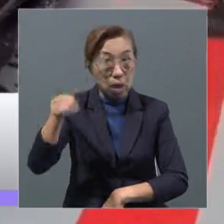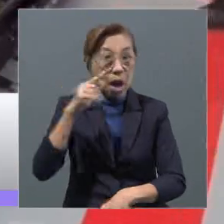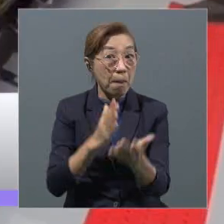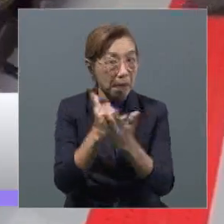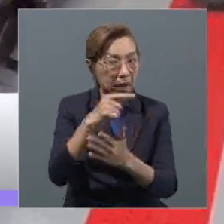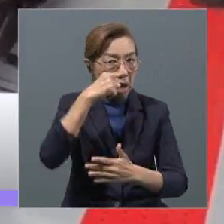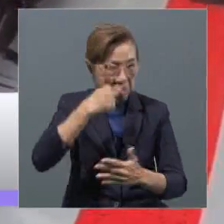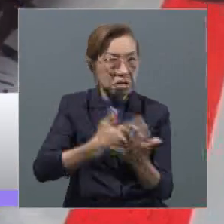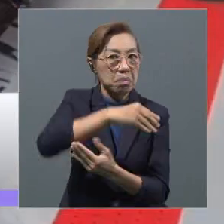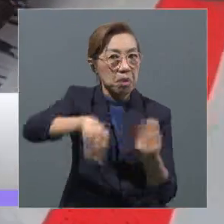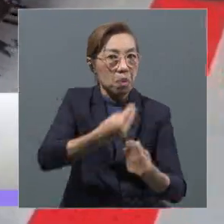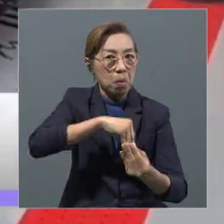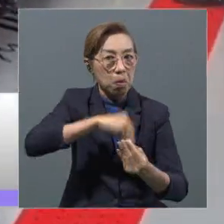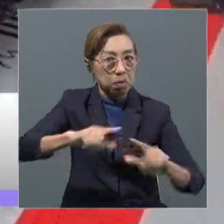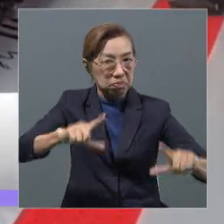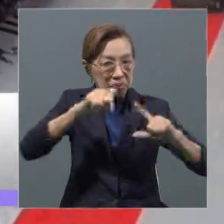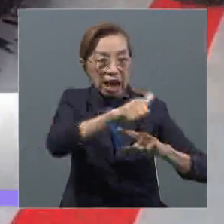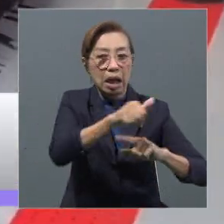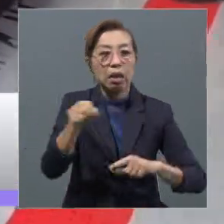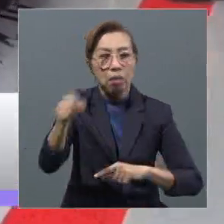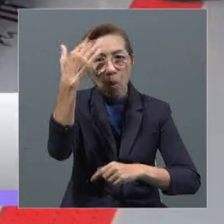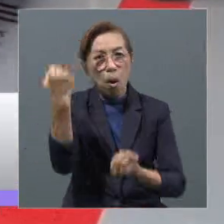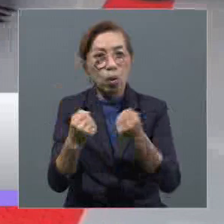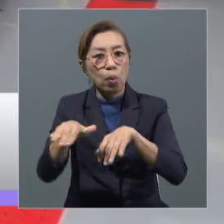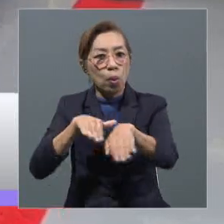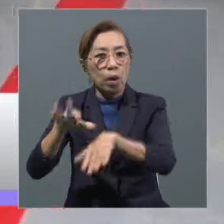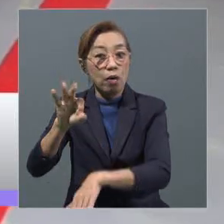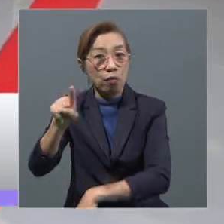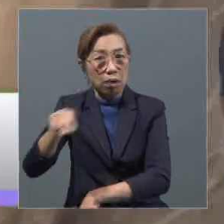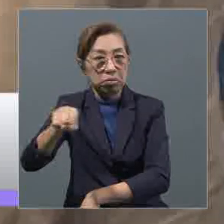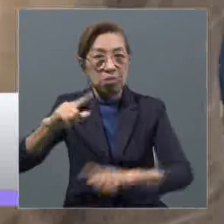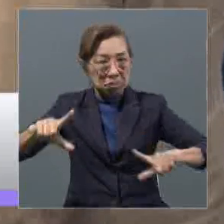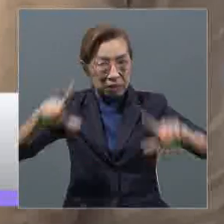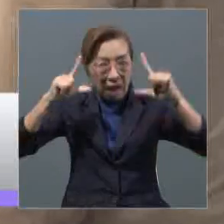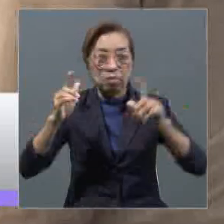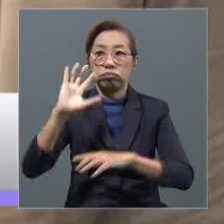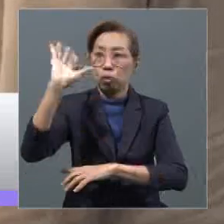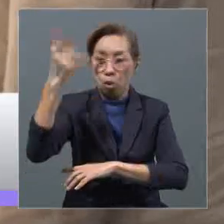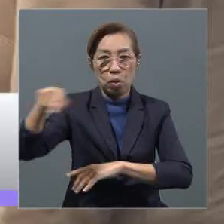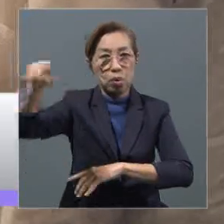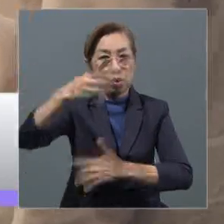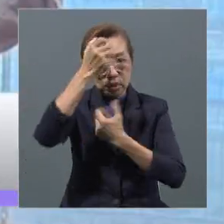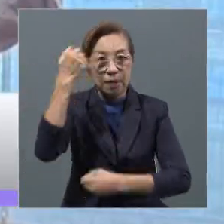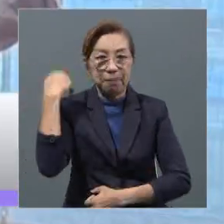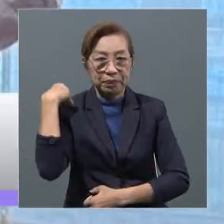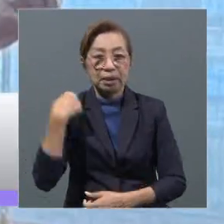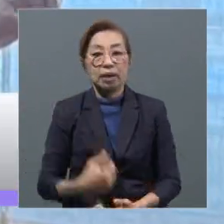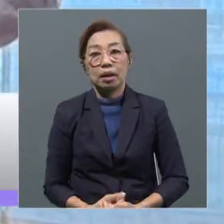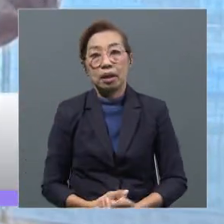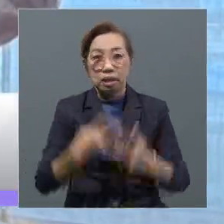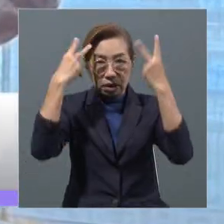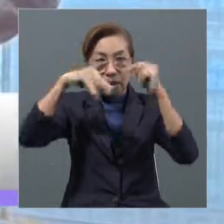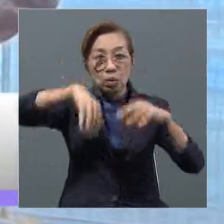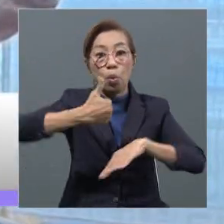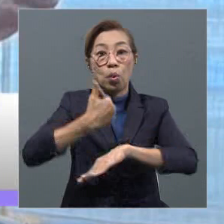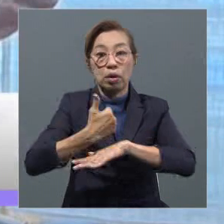าลจากการแข่งรถที่มีชื่อเสียงและได้รับความนิยมมากที่สุดในโลก โดยนางสาวจิราพรสินธุไพรค่ะรัฐมนตรีประจำสำนักนาย